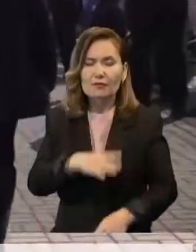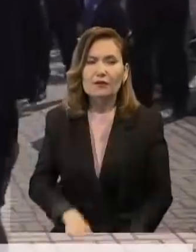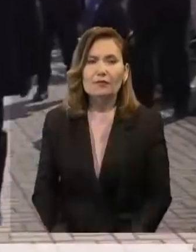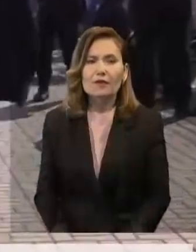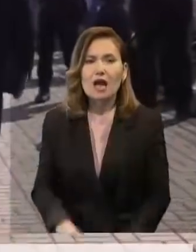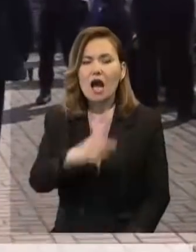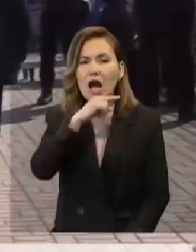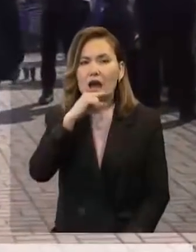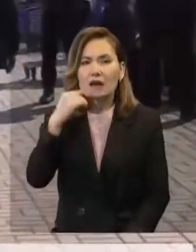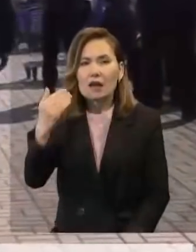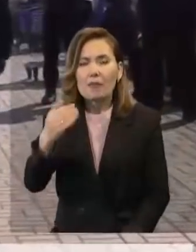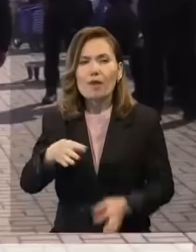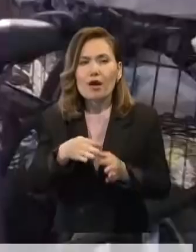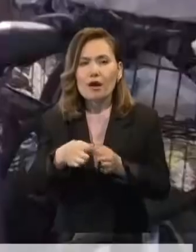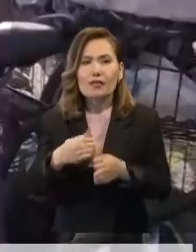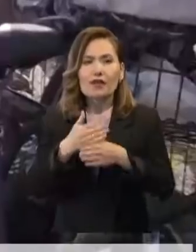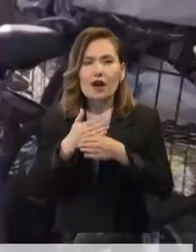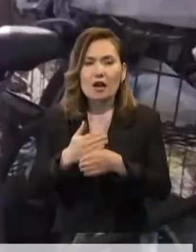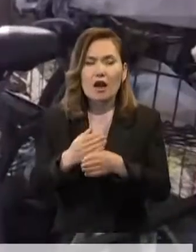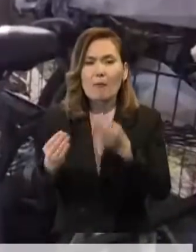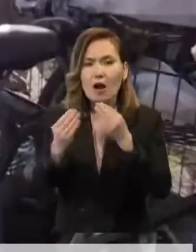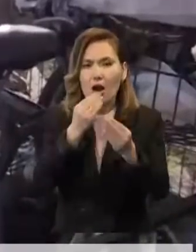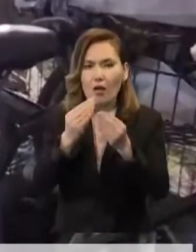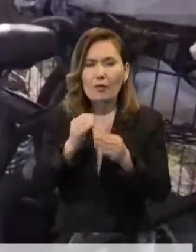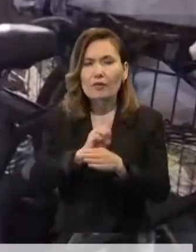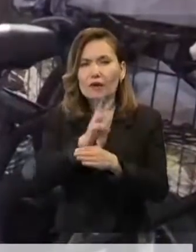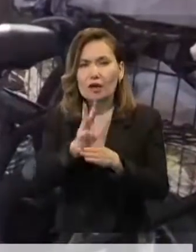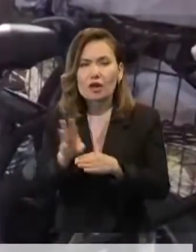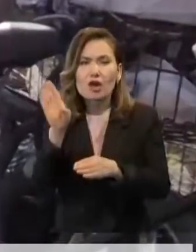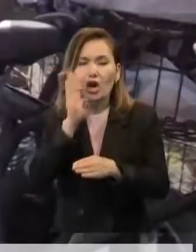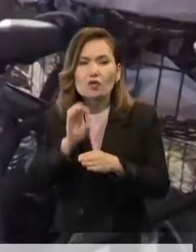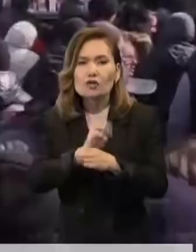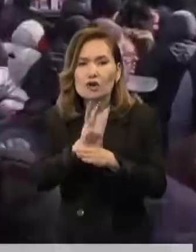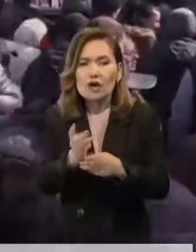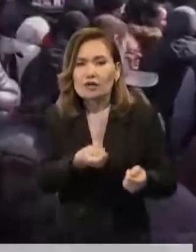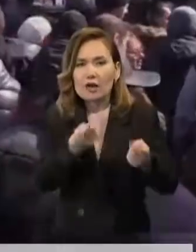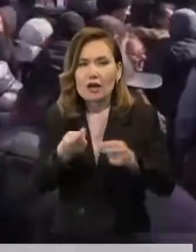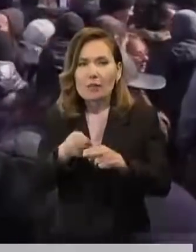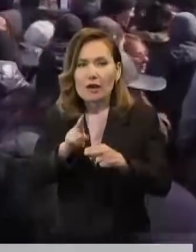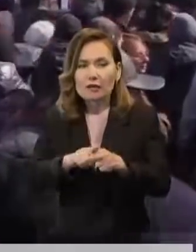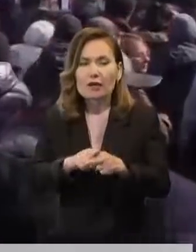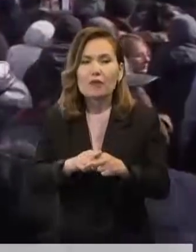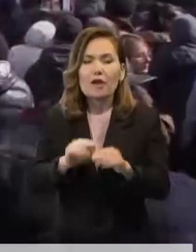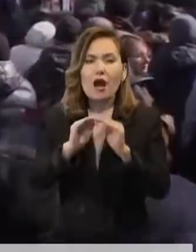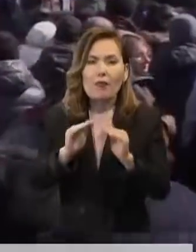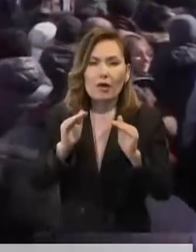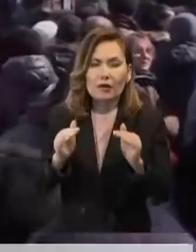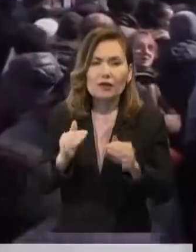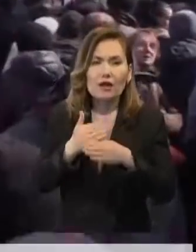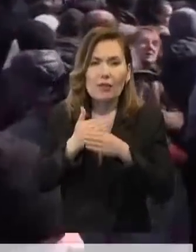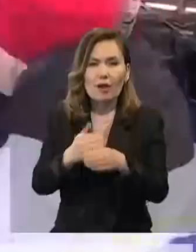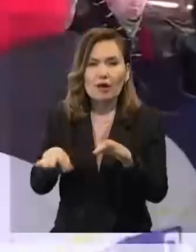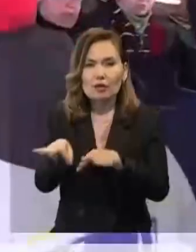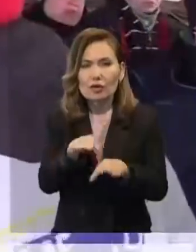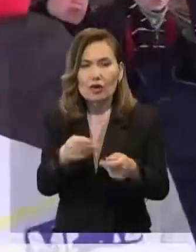Ресей Мариупольге гуманитарлық көмек ретінде азық түлік, ауыз су мен дәр-дәрмек жеткізген. Марш мира дети Мариуполя жобасының